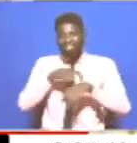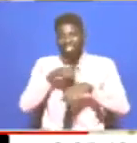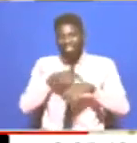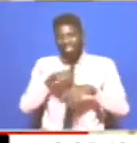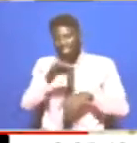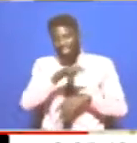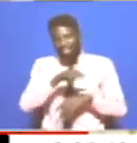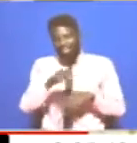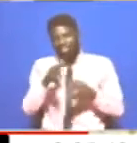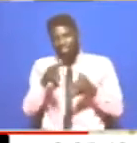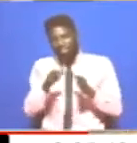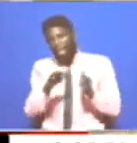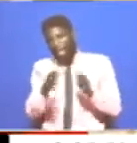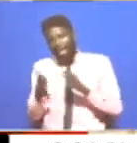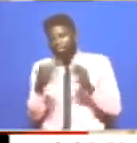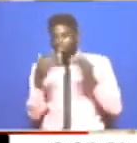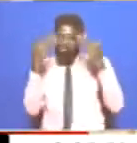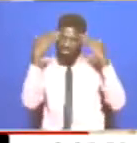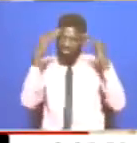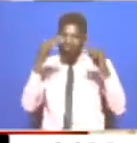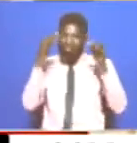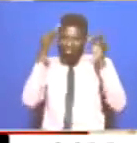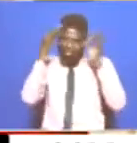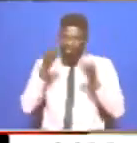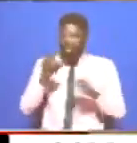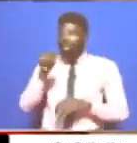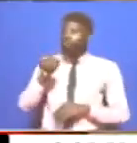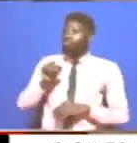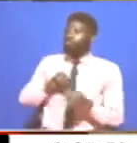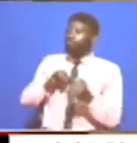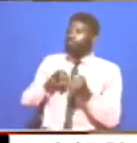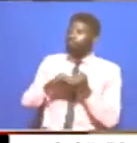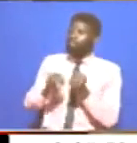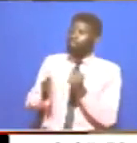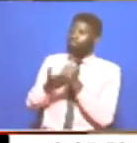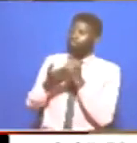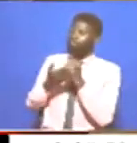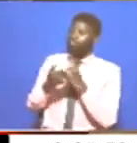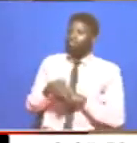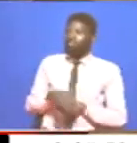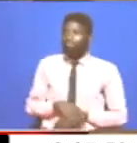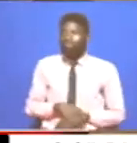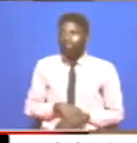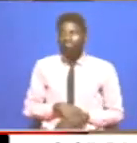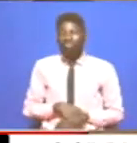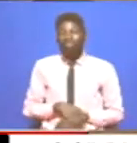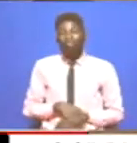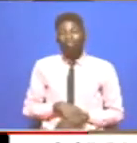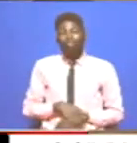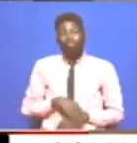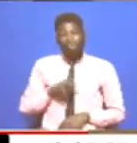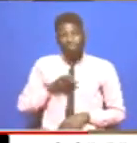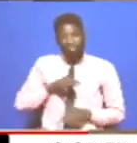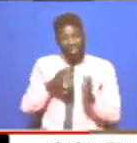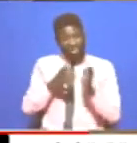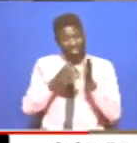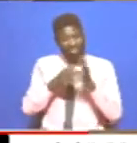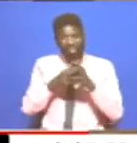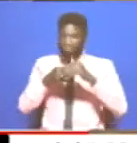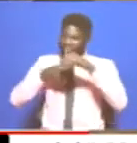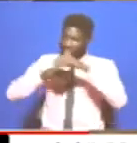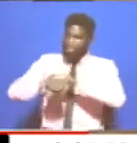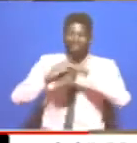elimu ilimshinda. Akaamua kwenda kuita mwanamke mwingine aje kumsaidia. Huyo mama mkamba alizaa watu wengi sana. Ndio hao wanaitwa